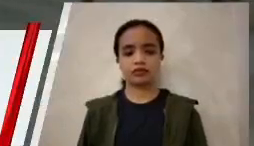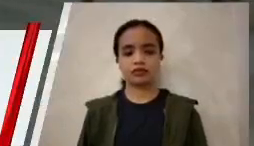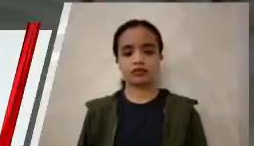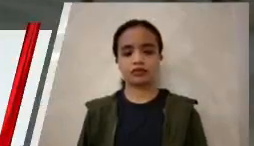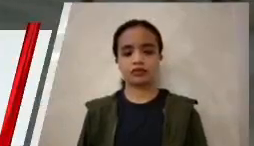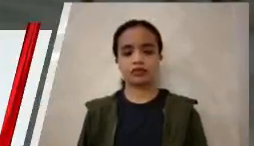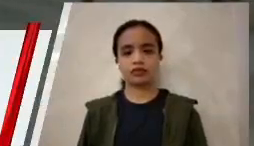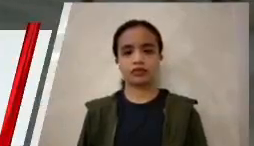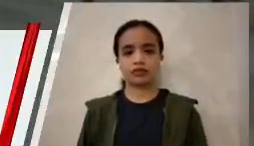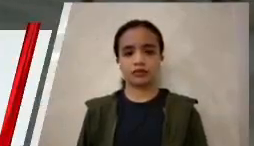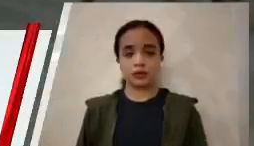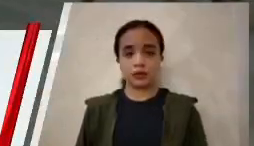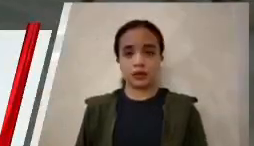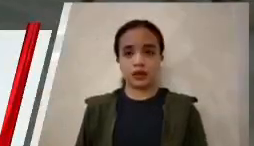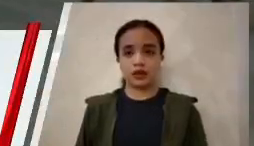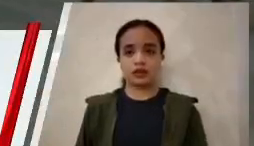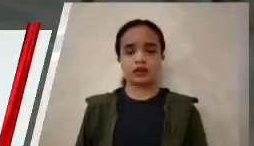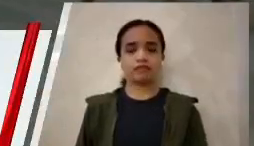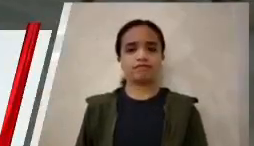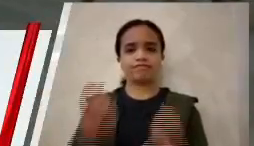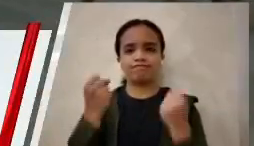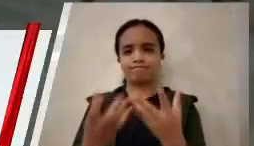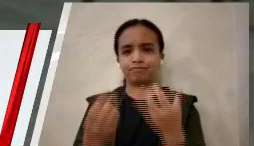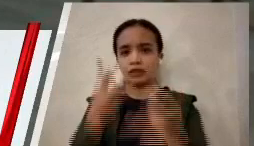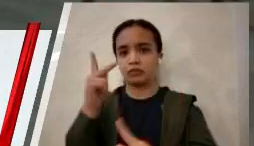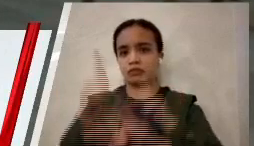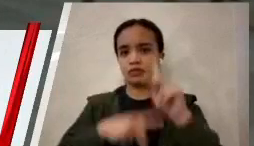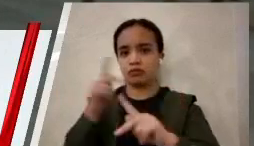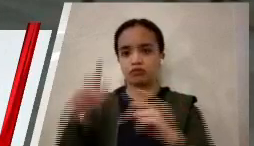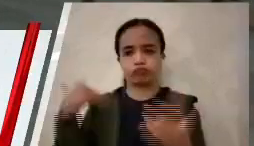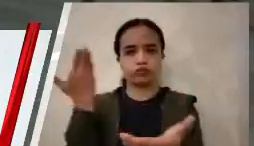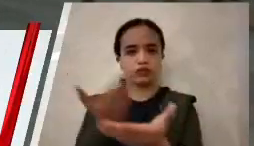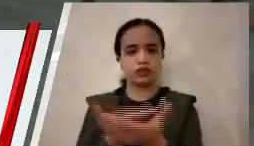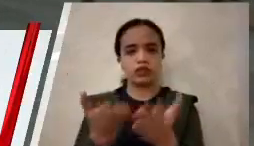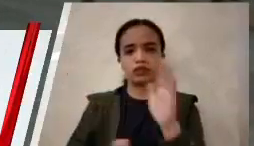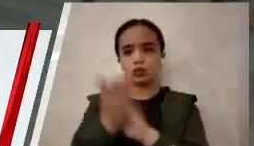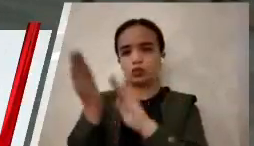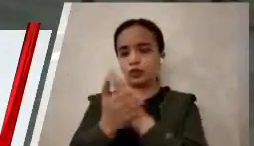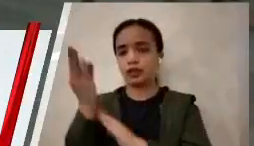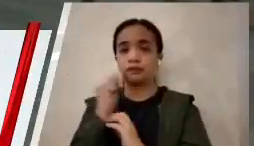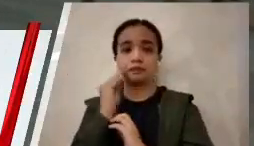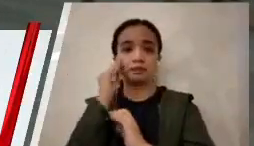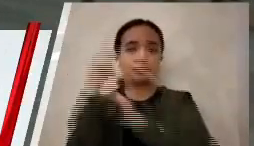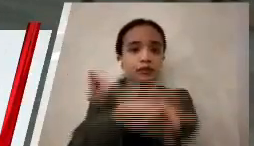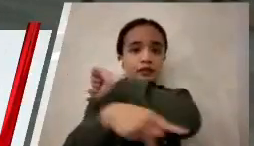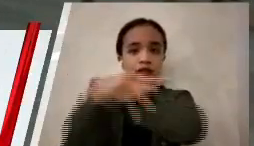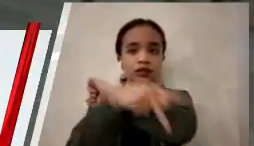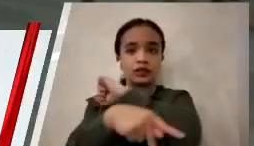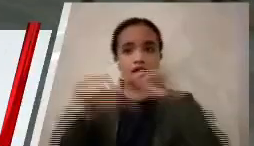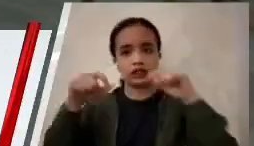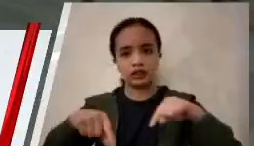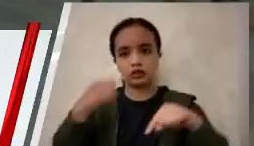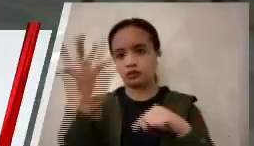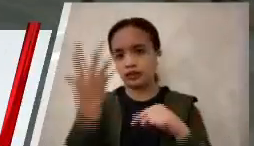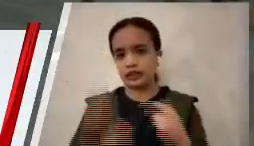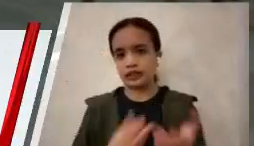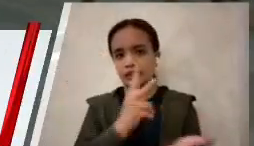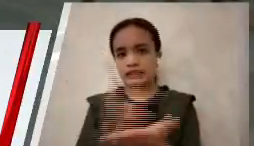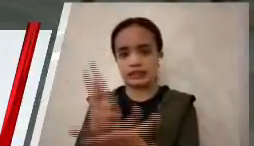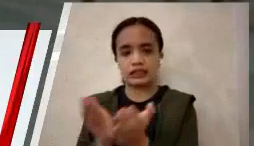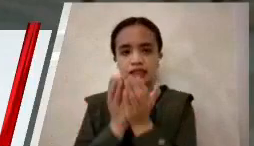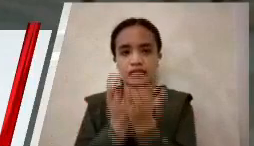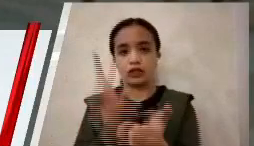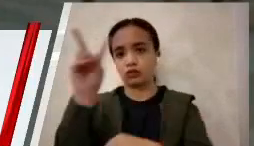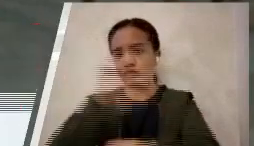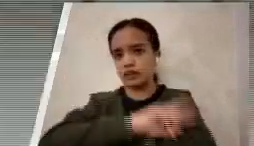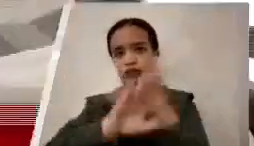Ivan, parami pa ng parami yung mga humahabol na pasaherong uuwi sa kani-kanilang probinsya dito sa Batangas Port dalawang araw bago ang